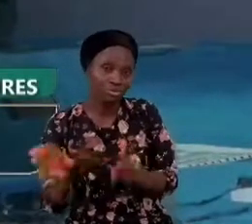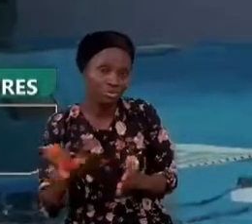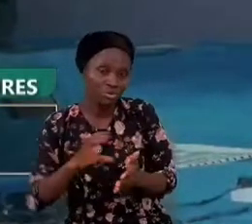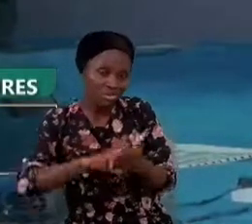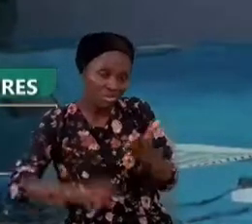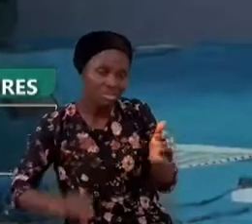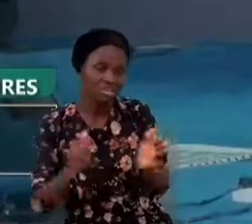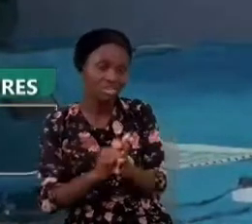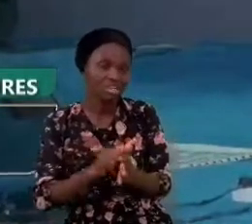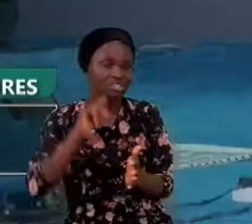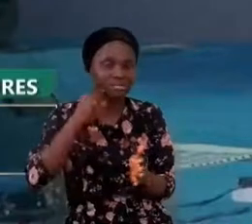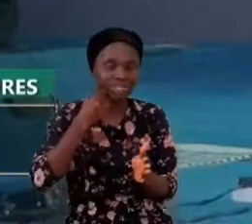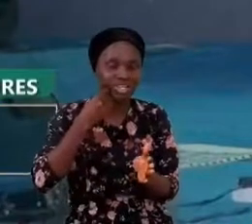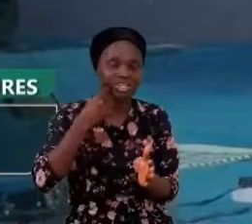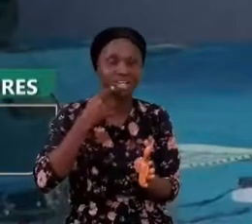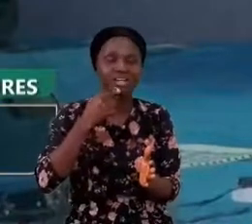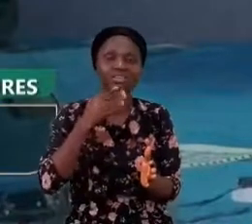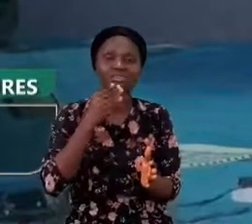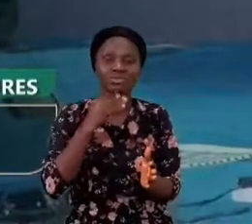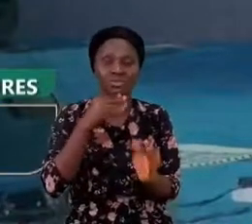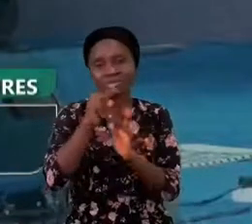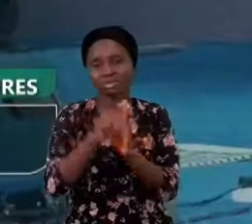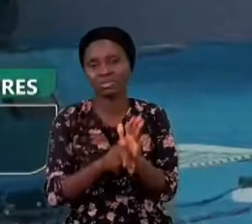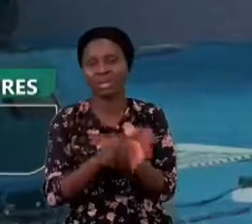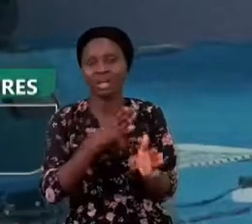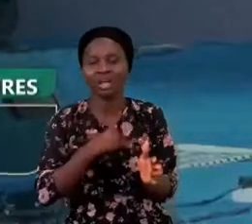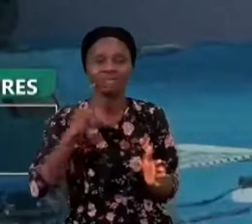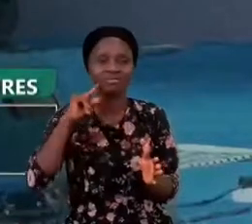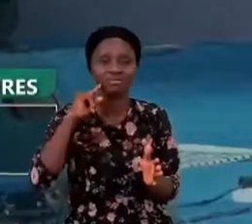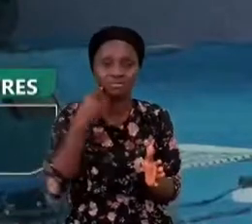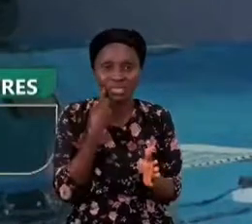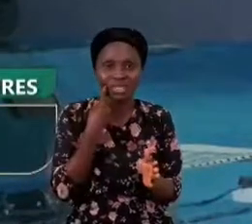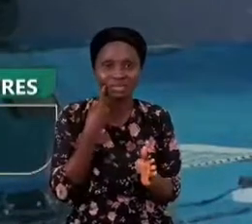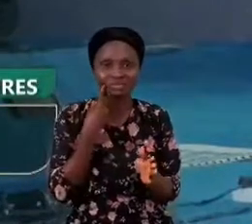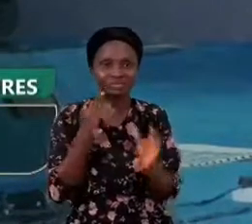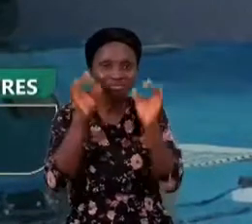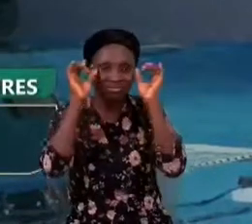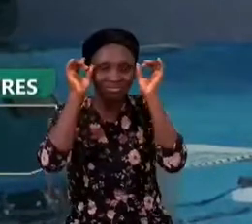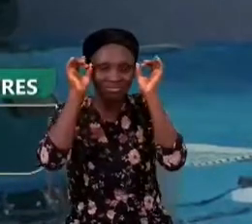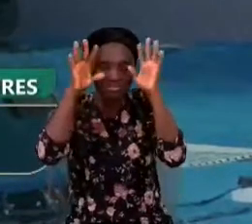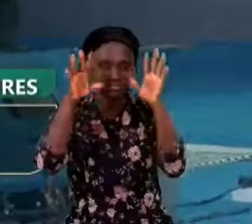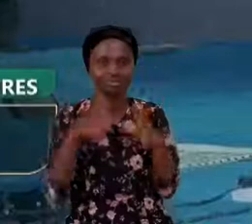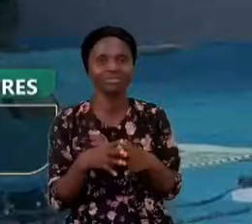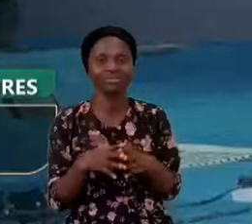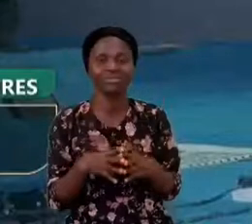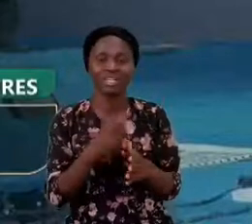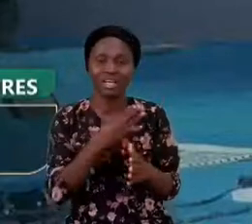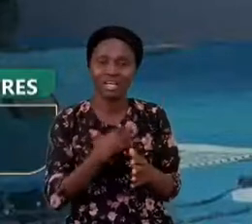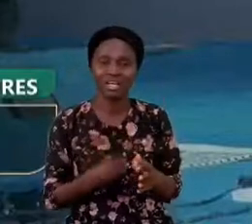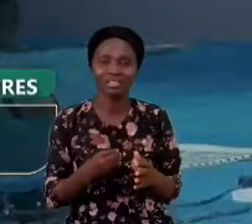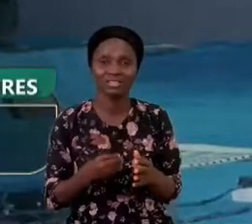les gens blasphèment Dieu et vous prenez plaisir en cela. Vous devez mettre ça de côté. Vous dites maintenant, je